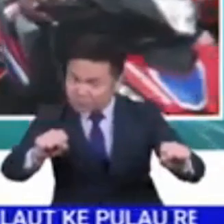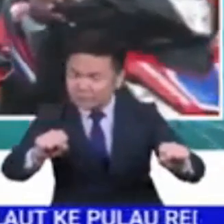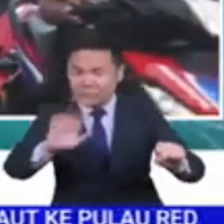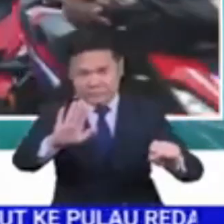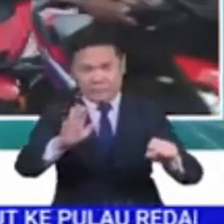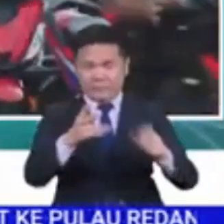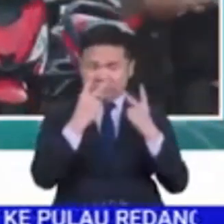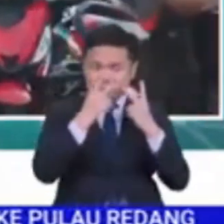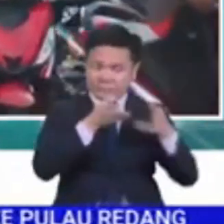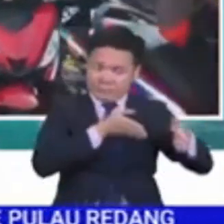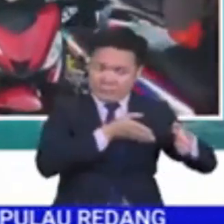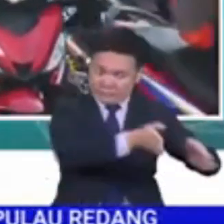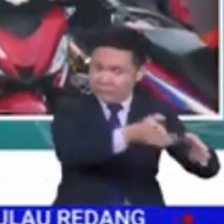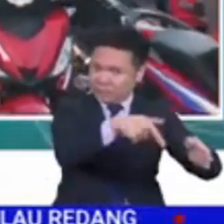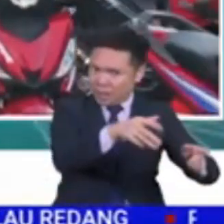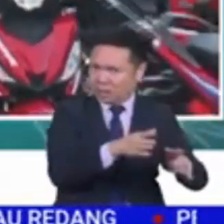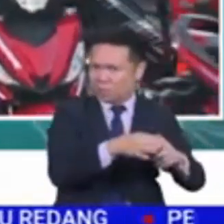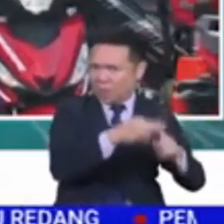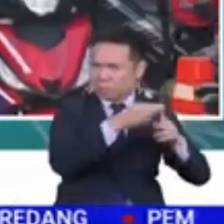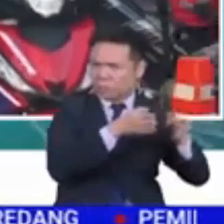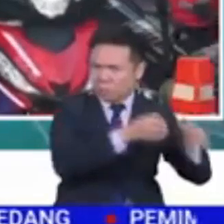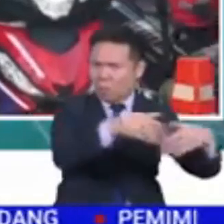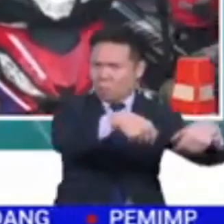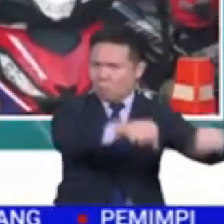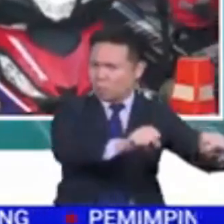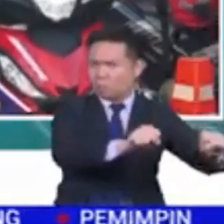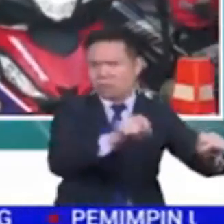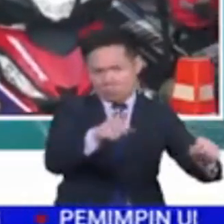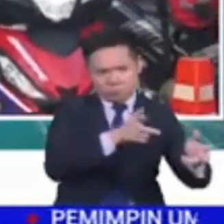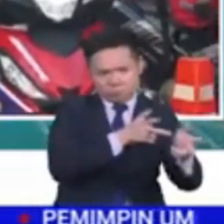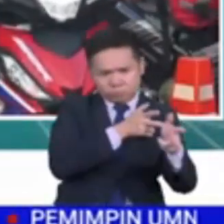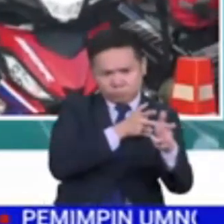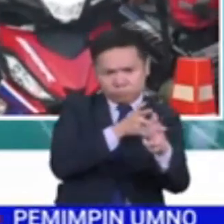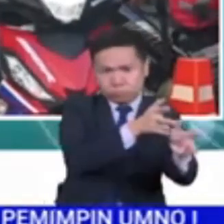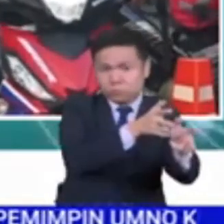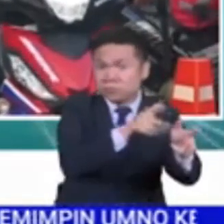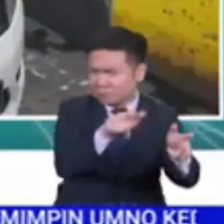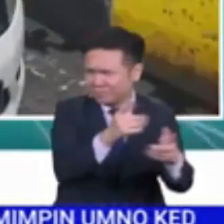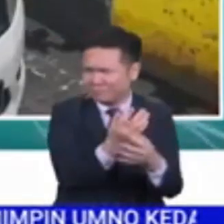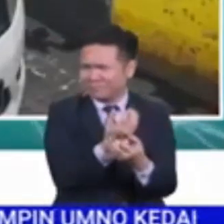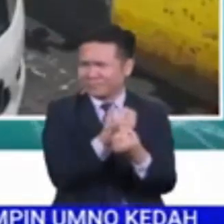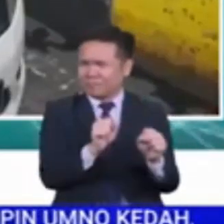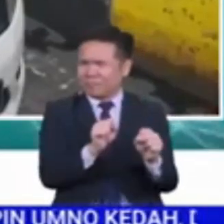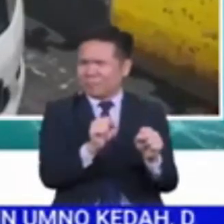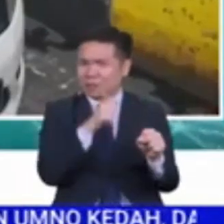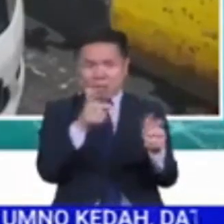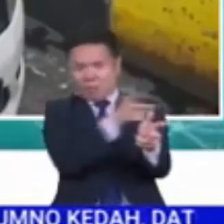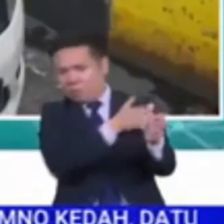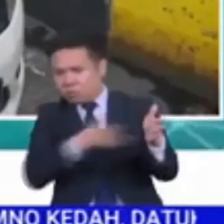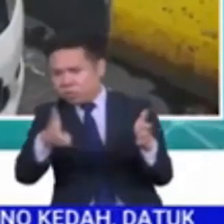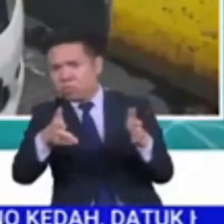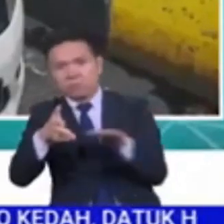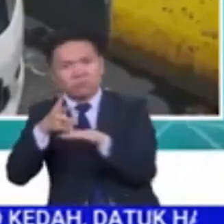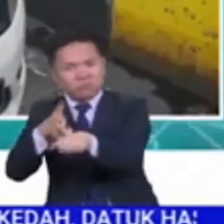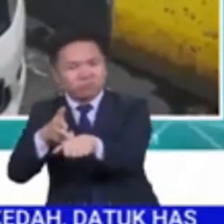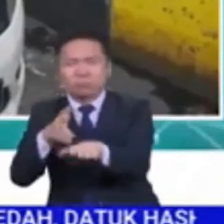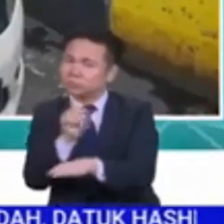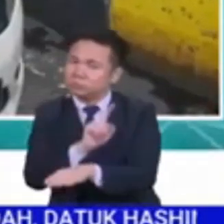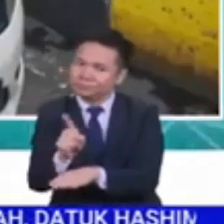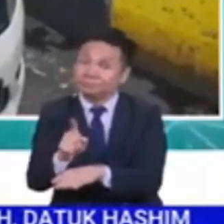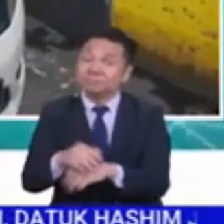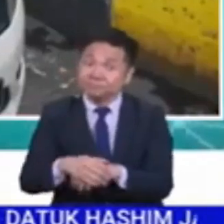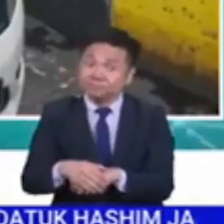mengikut laluan yang dihaskan. Ia bagi memastikan keselamatan semua pengguna Lebuh Raya. Dan saudara, setakat ini